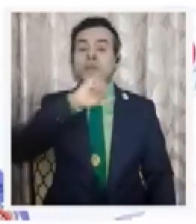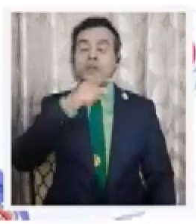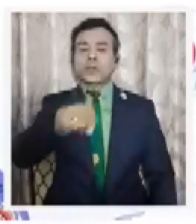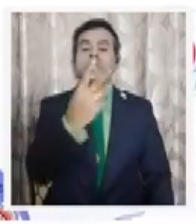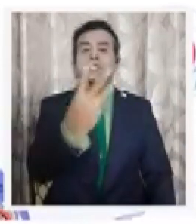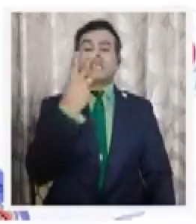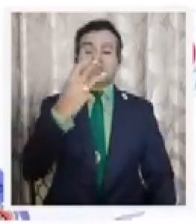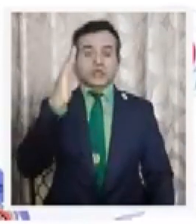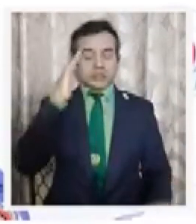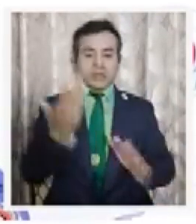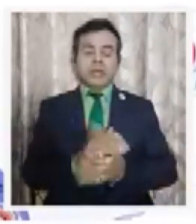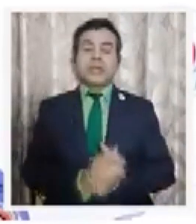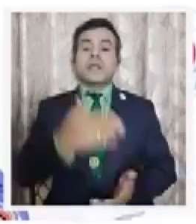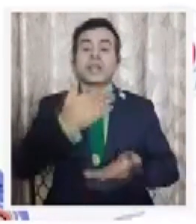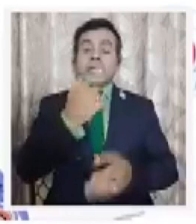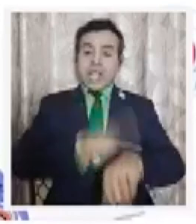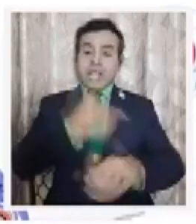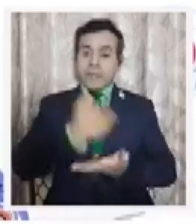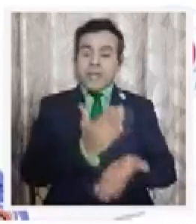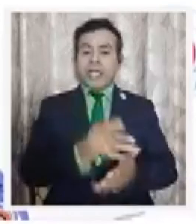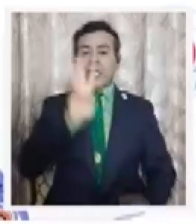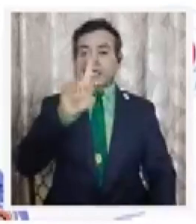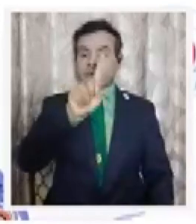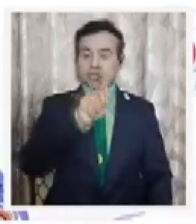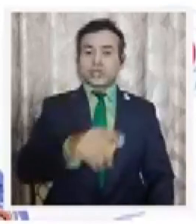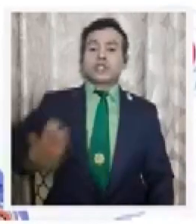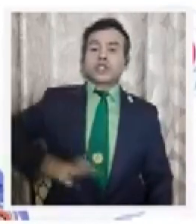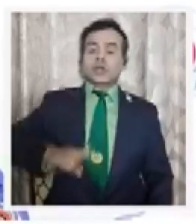11 জন এবং 81 থেকে 90 বছরের মধ্যে 3 জন।